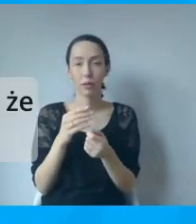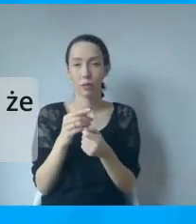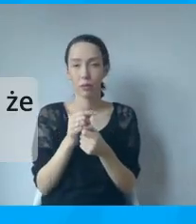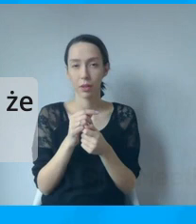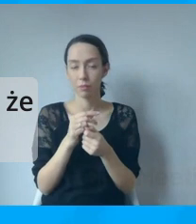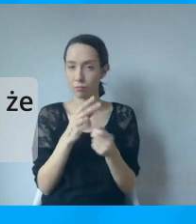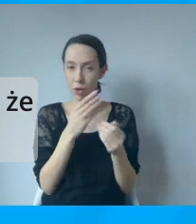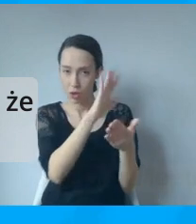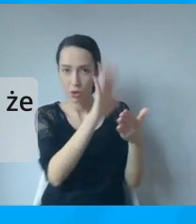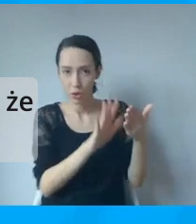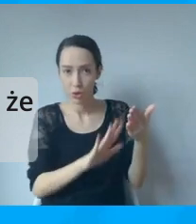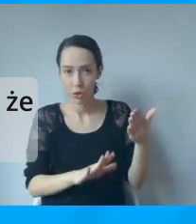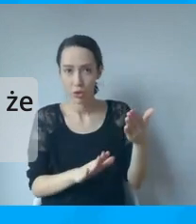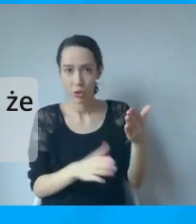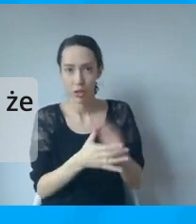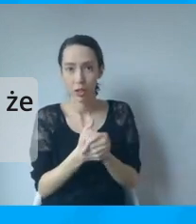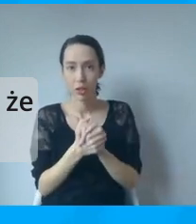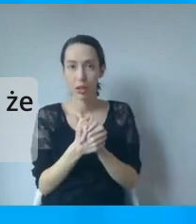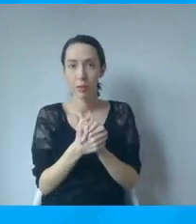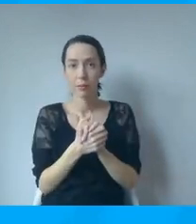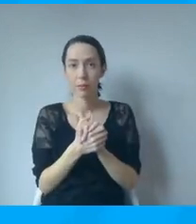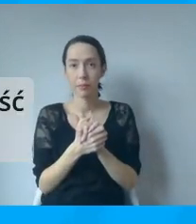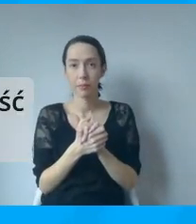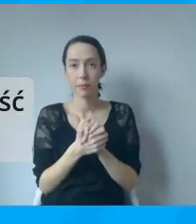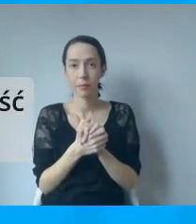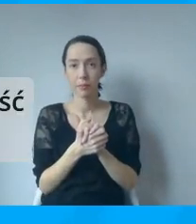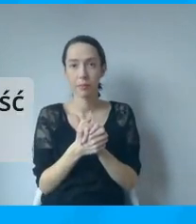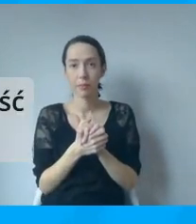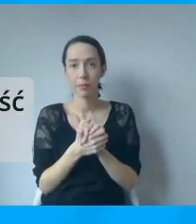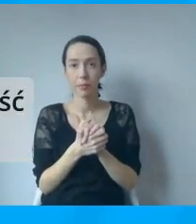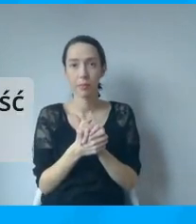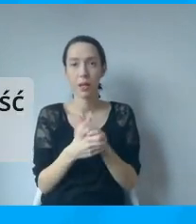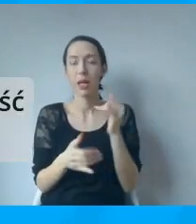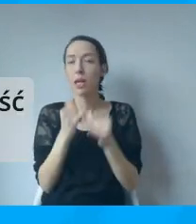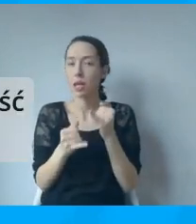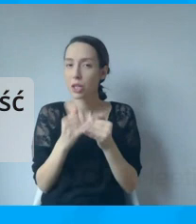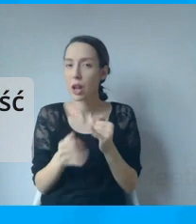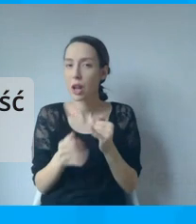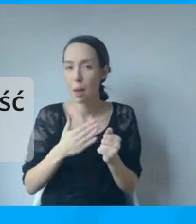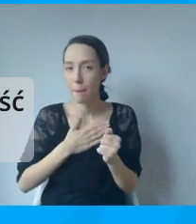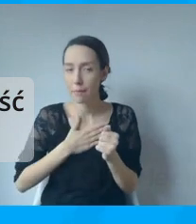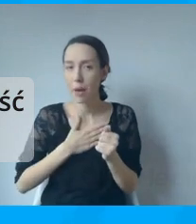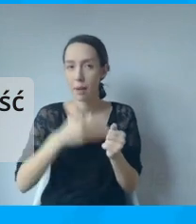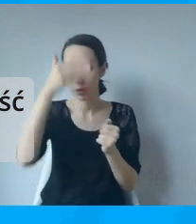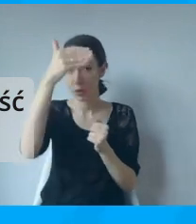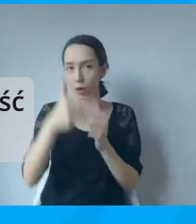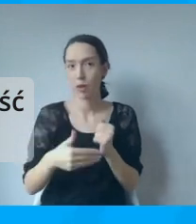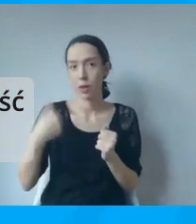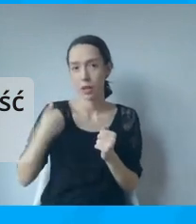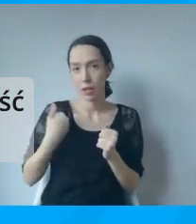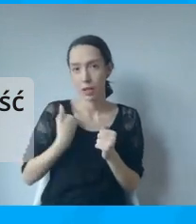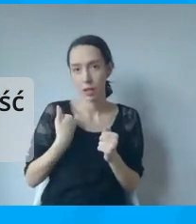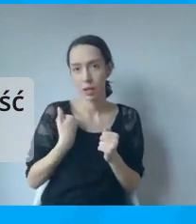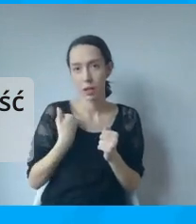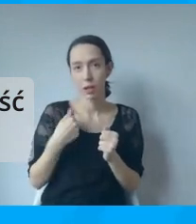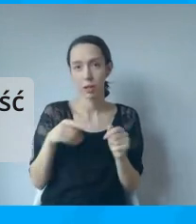muszę zaznaczać, że angielski? Nie do końca rozumiem tutaj, co zaznaczyć. Czy znajomość